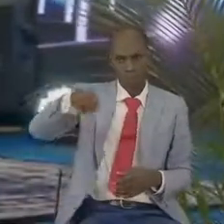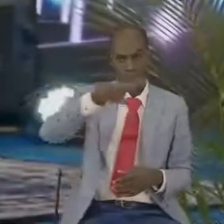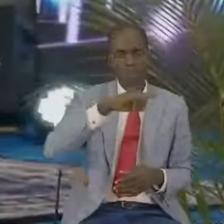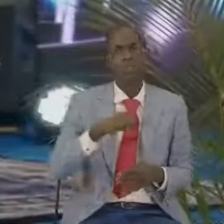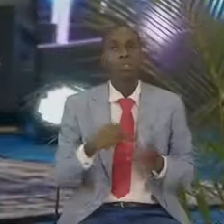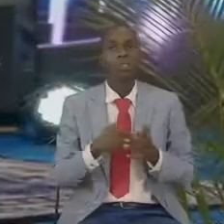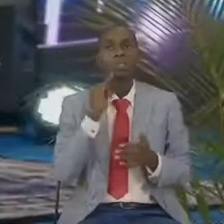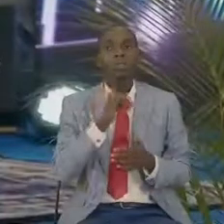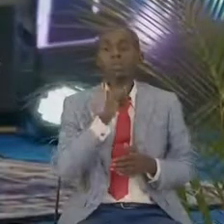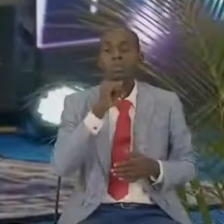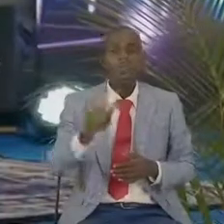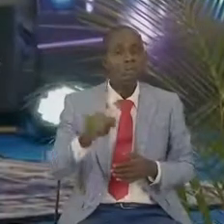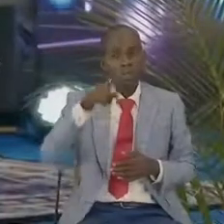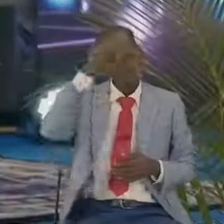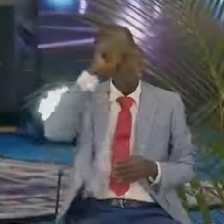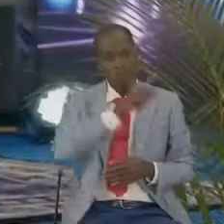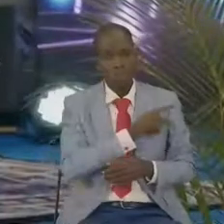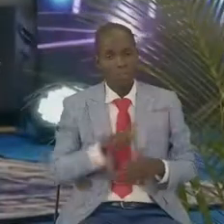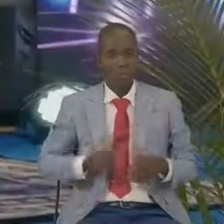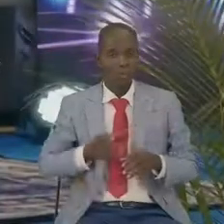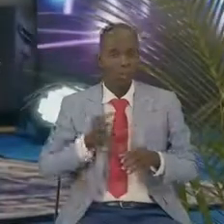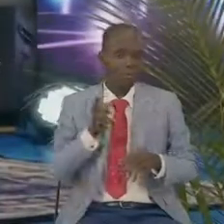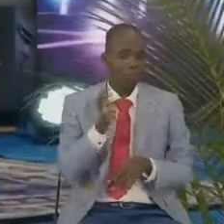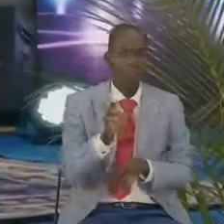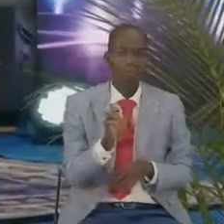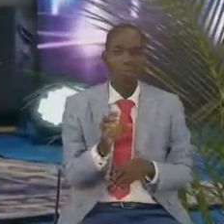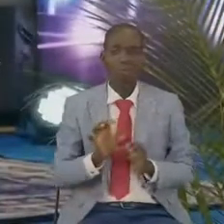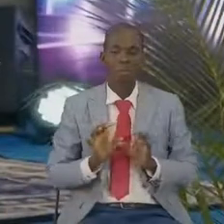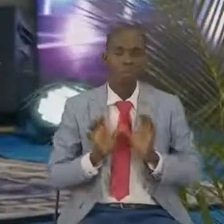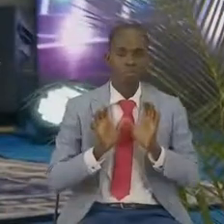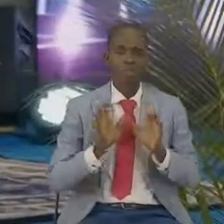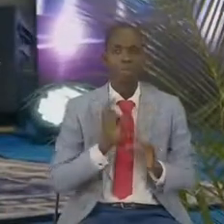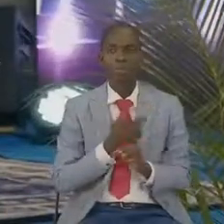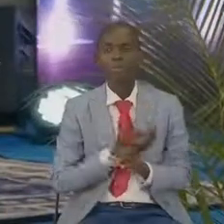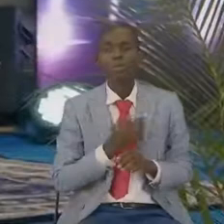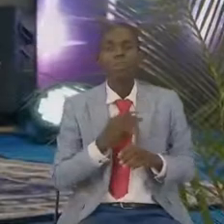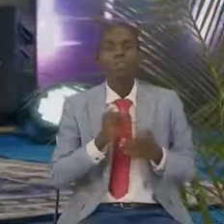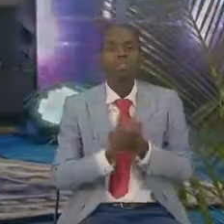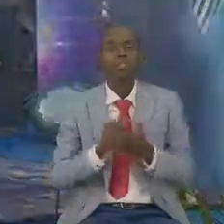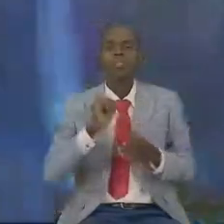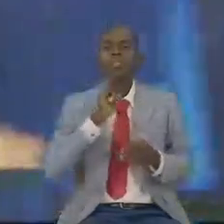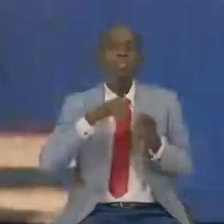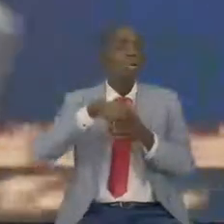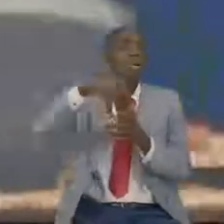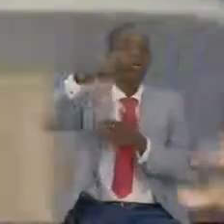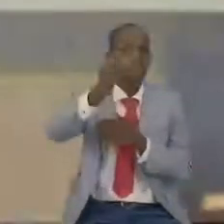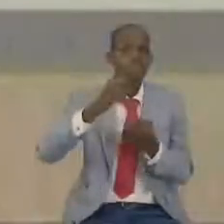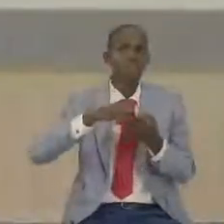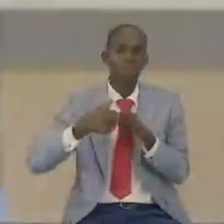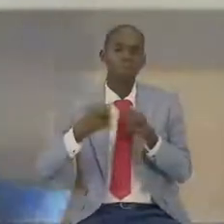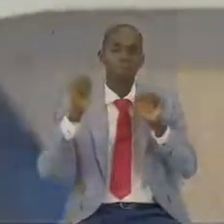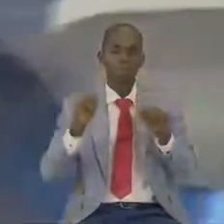Pharaon qui nous cause des défis, qui nous cause des problèmes maintenant. Les problèmes externes, nous pouvons les régler. Mais les